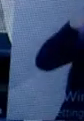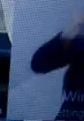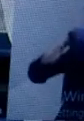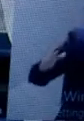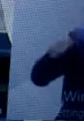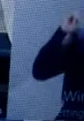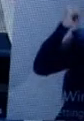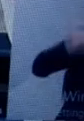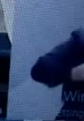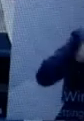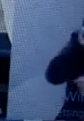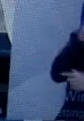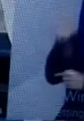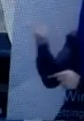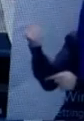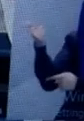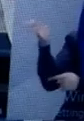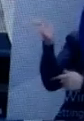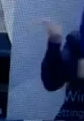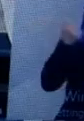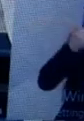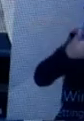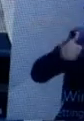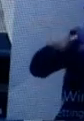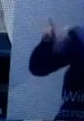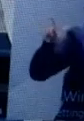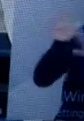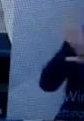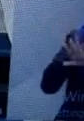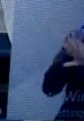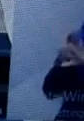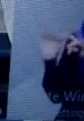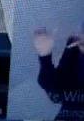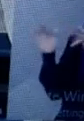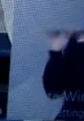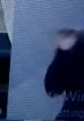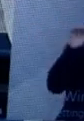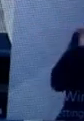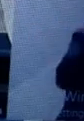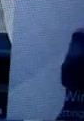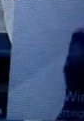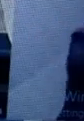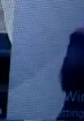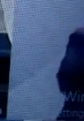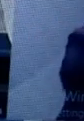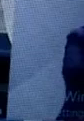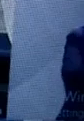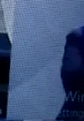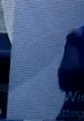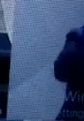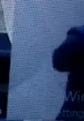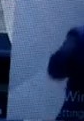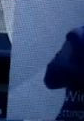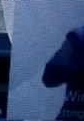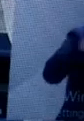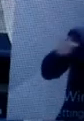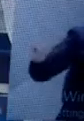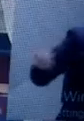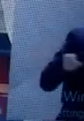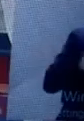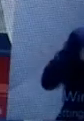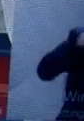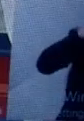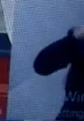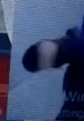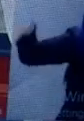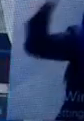pula, kelonggaran untuk membenarkan lebih ramai jemaah hadir mengikut ruang keluasan masjid atau